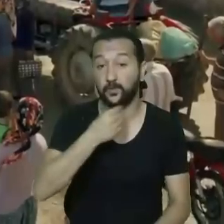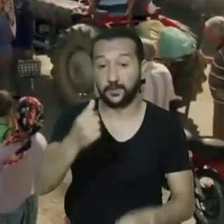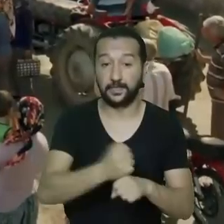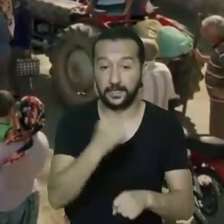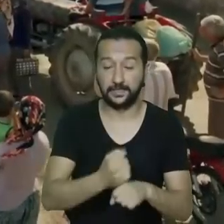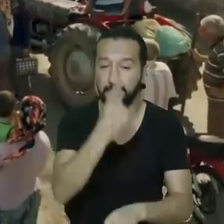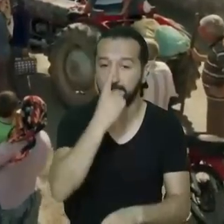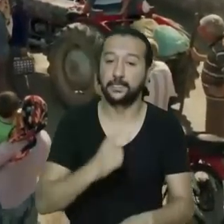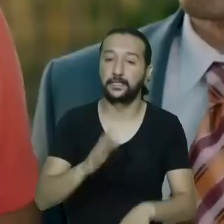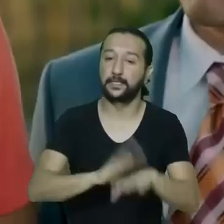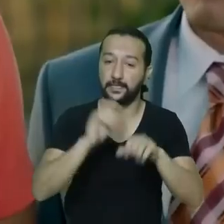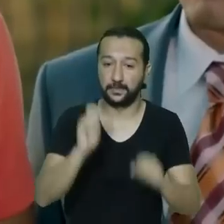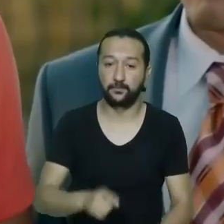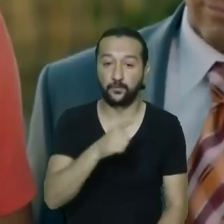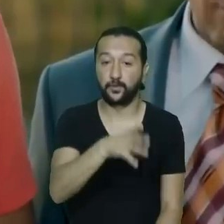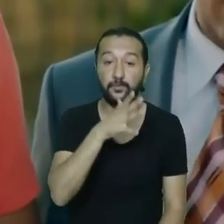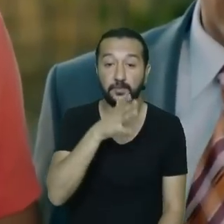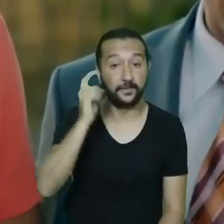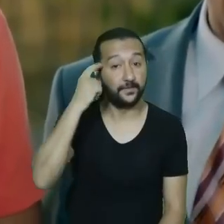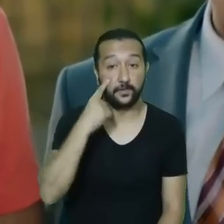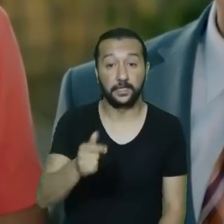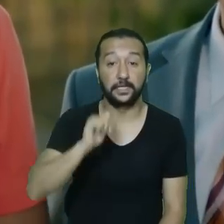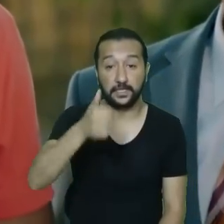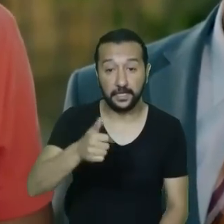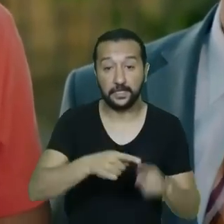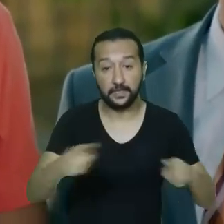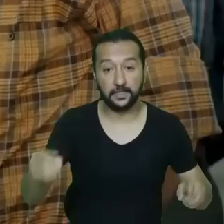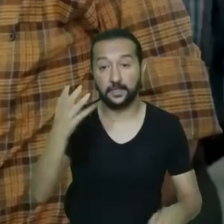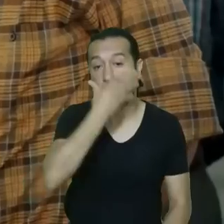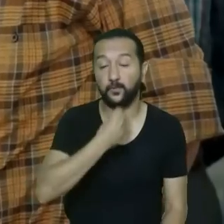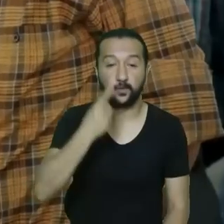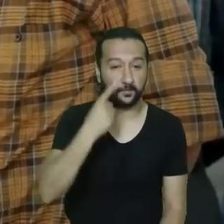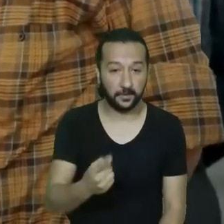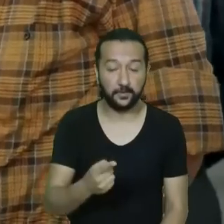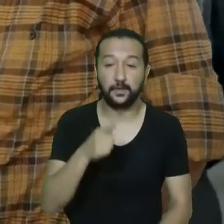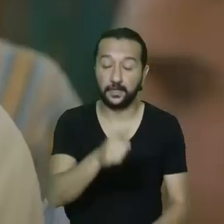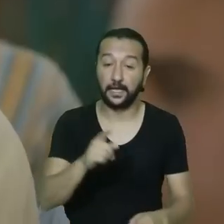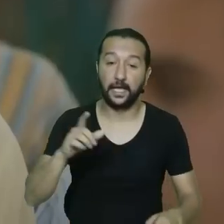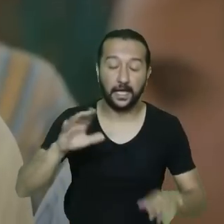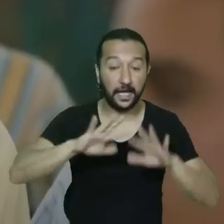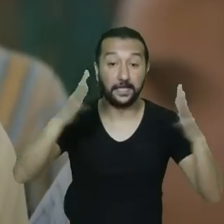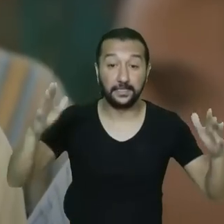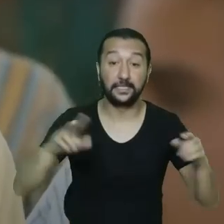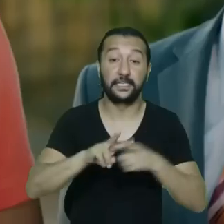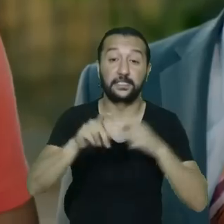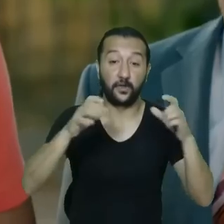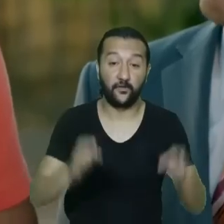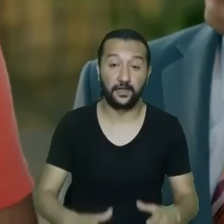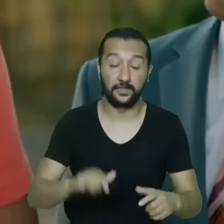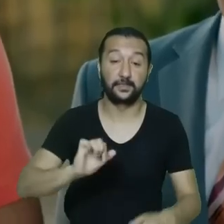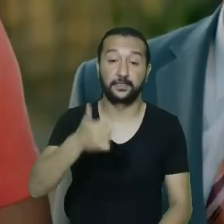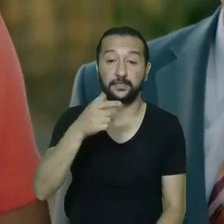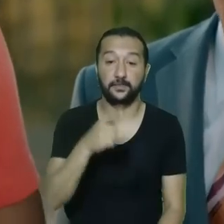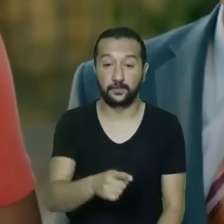heykeli kazandırdık. Bu bilinçle yarınlığa daha güzel bakıp aydınlık yeşil ovanın